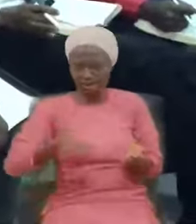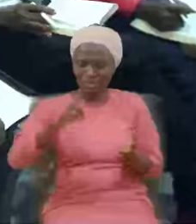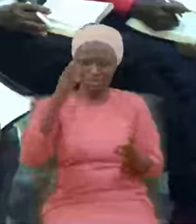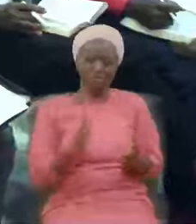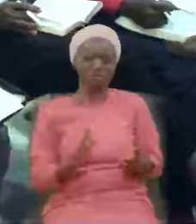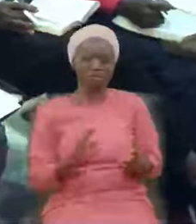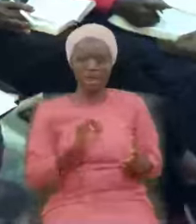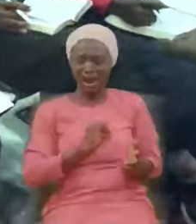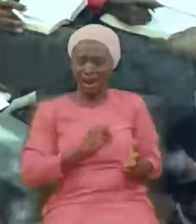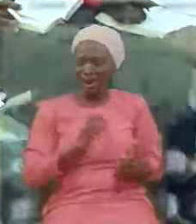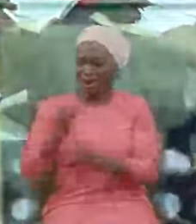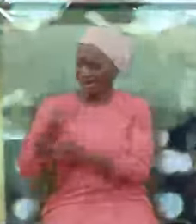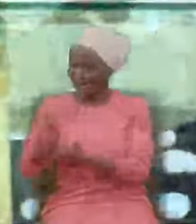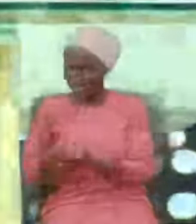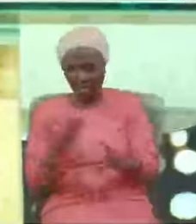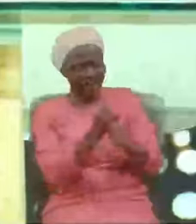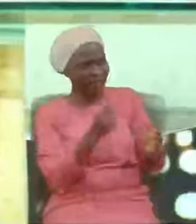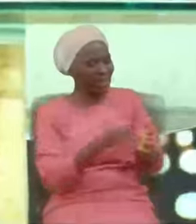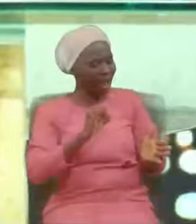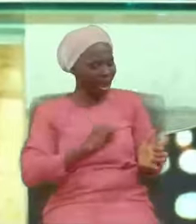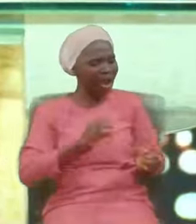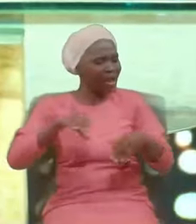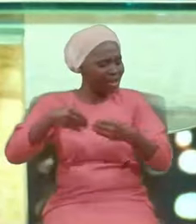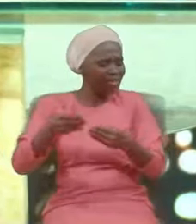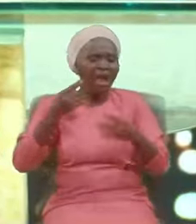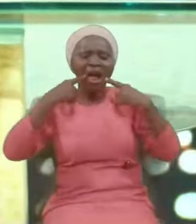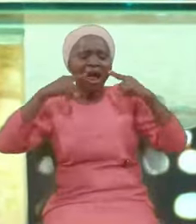Pasteur, j'ai donné mon témoignage dans mon église.